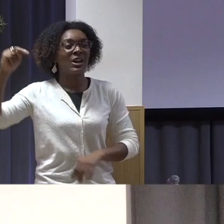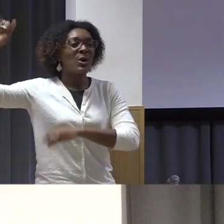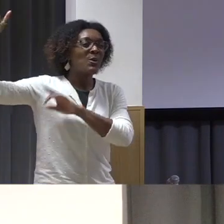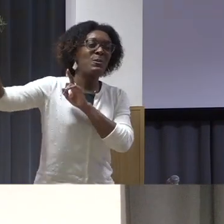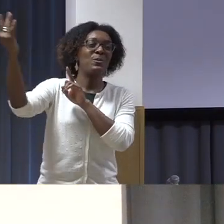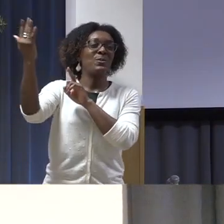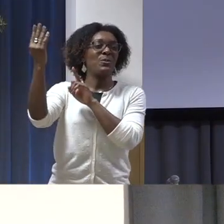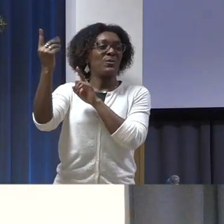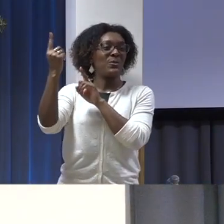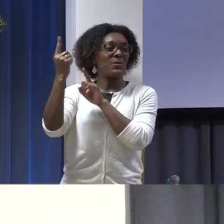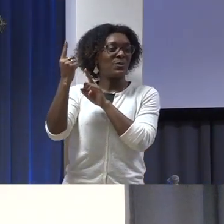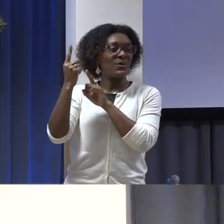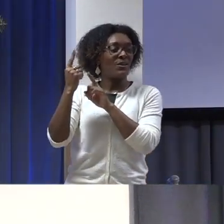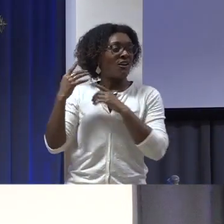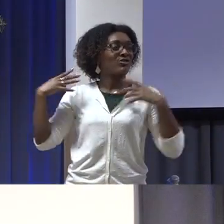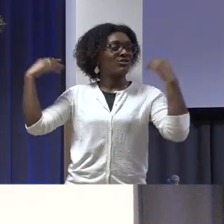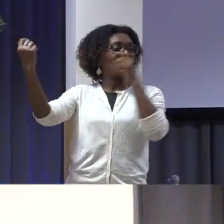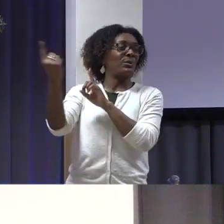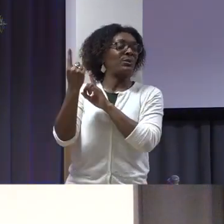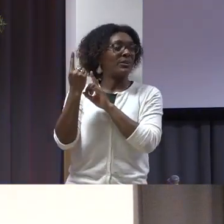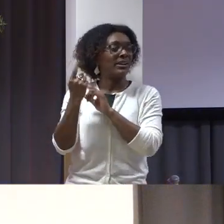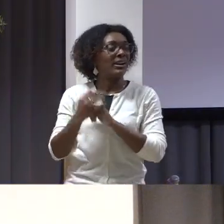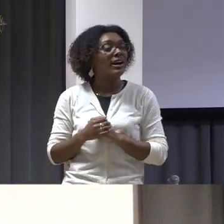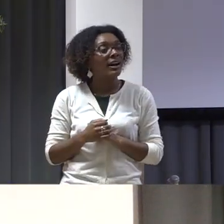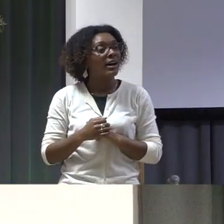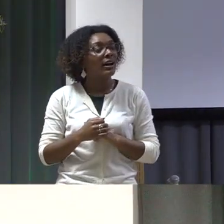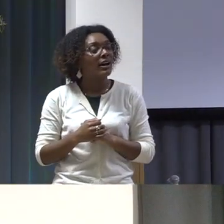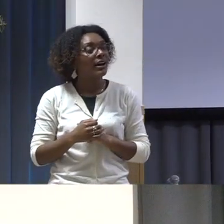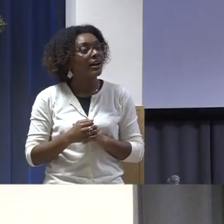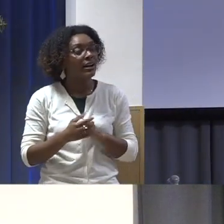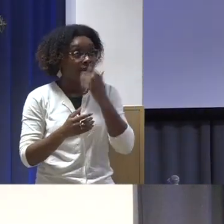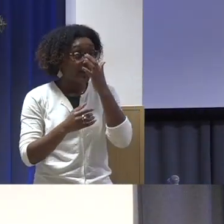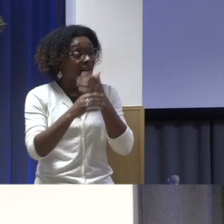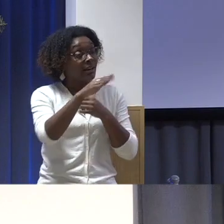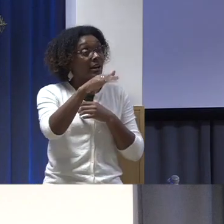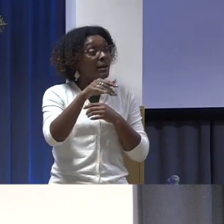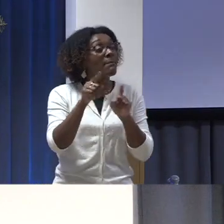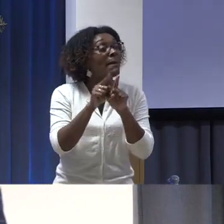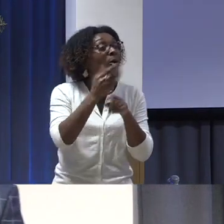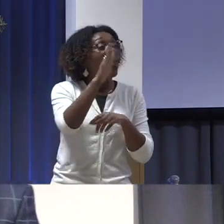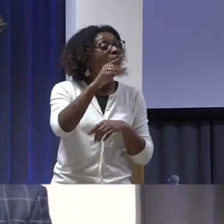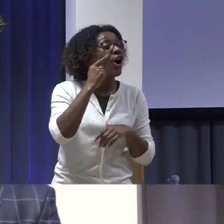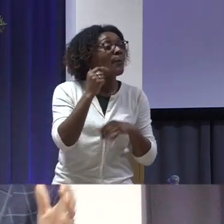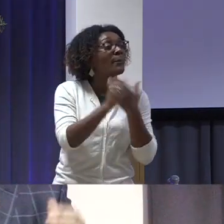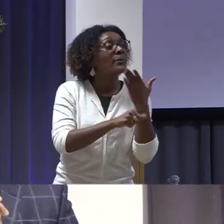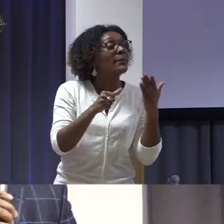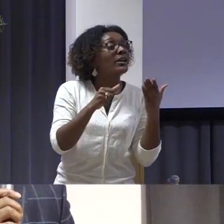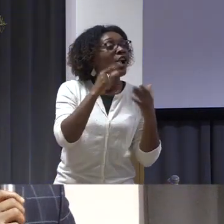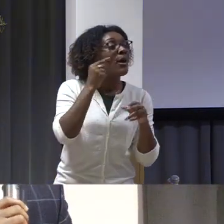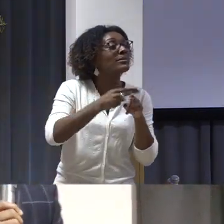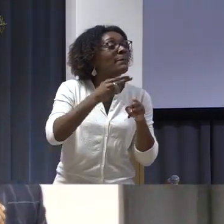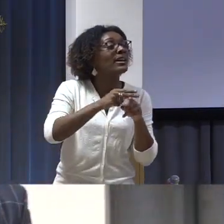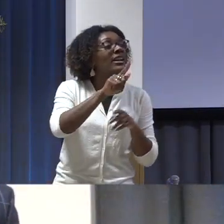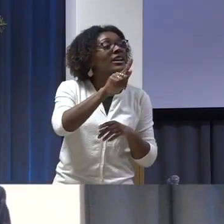révéler à lui on peut se rappeler aussi de comment le seigneur a visité gédéon j'ai donc il était un